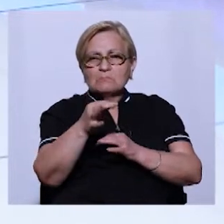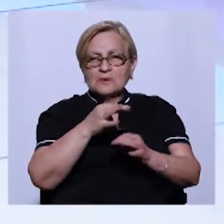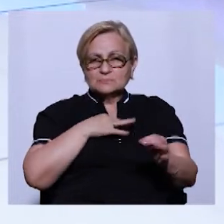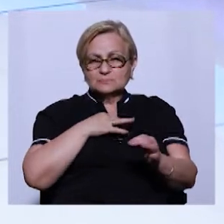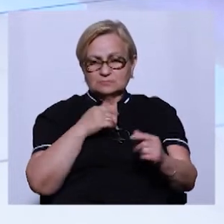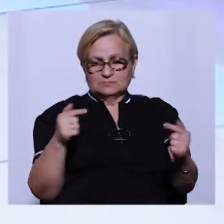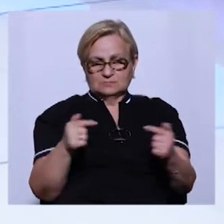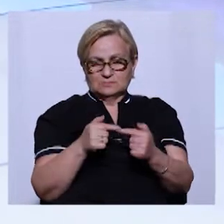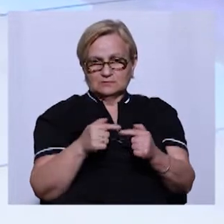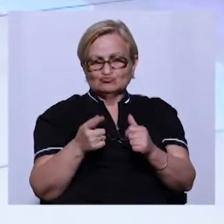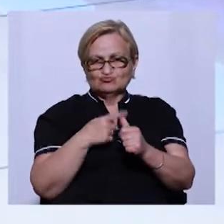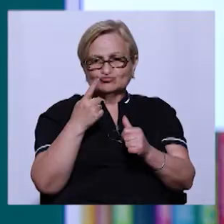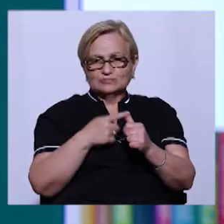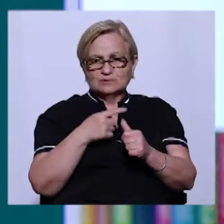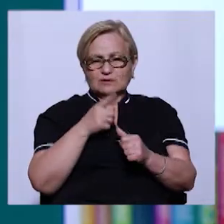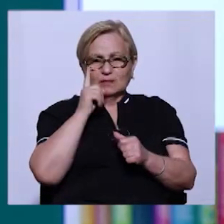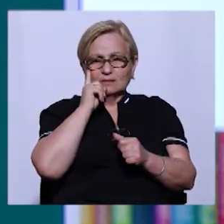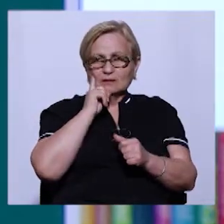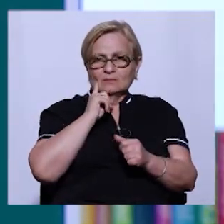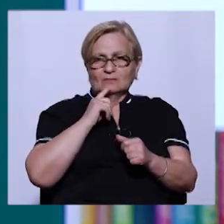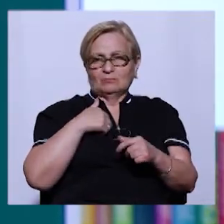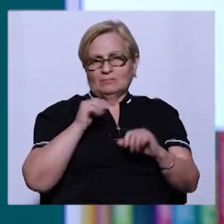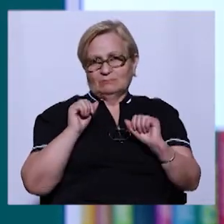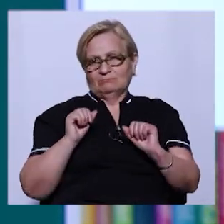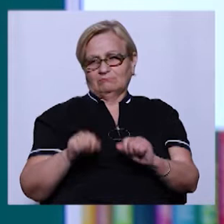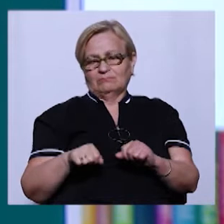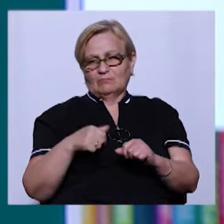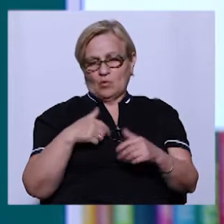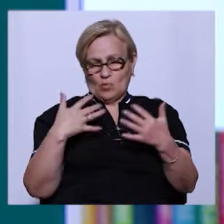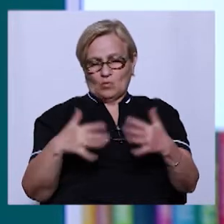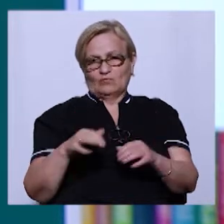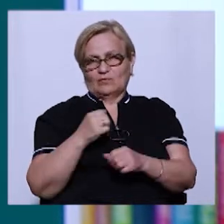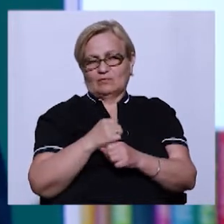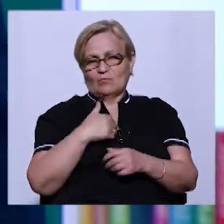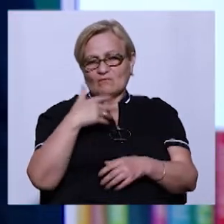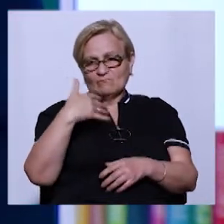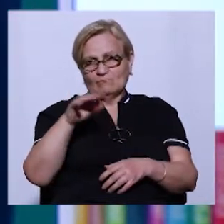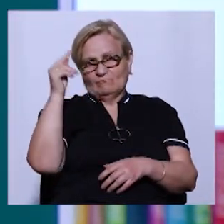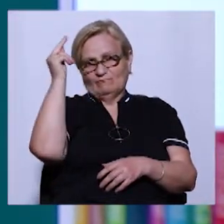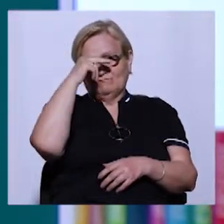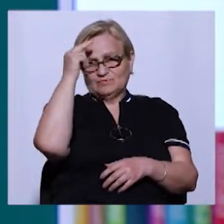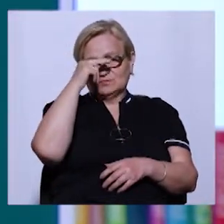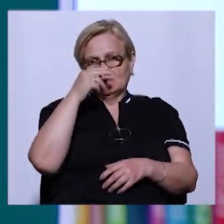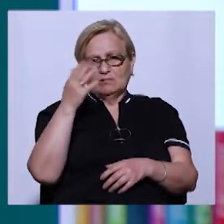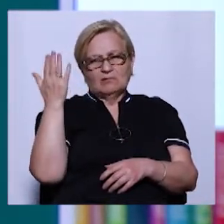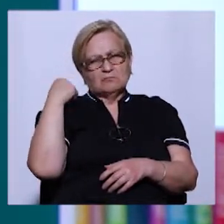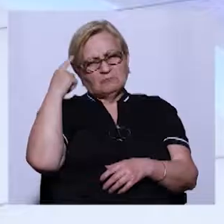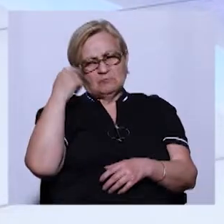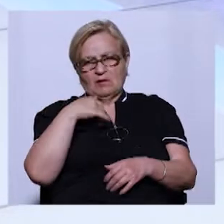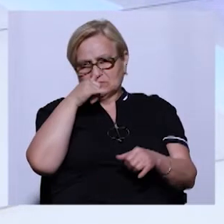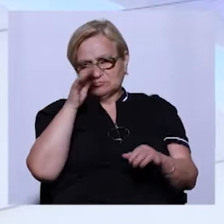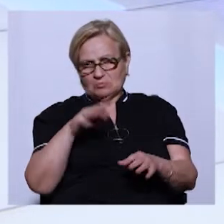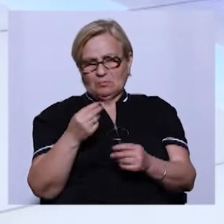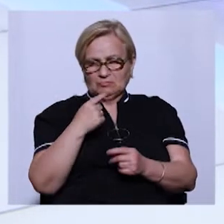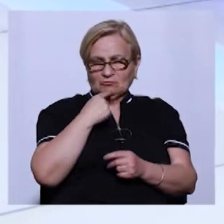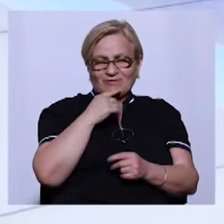რა დიდებული განცდაა რომ მე შევძელი, მე ეს გადავლახე და არავითარი მე ეს არ შემიძლია არ არის. მაშ